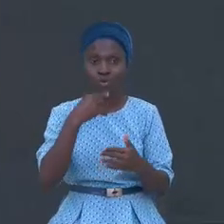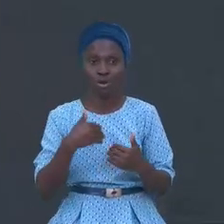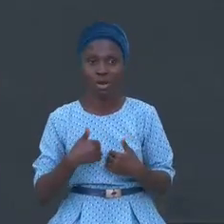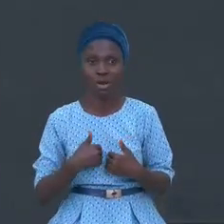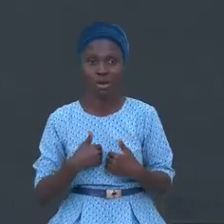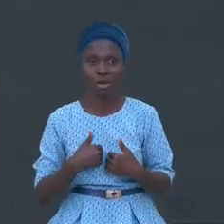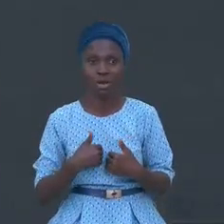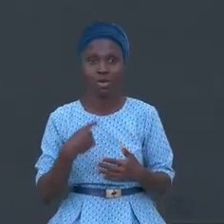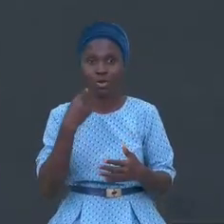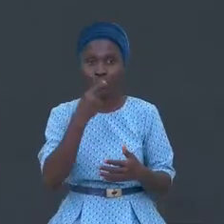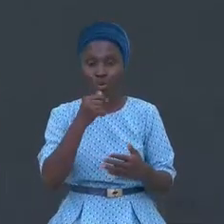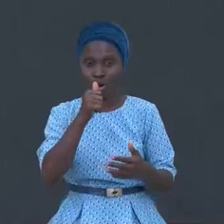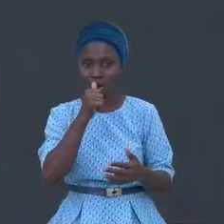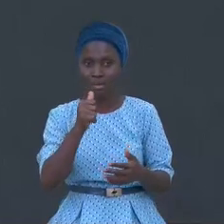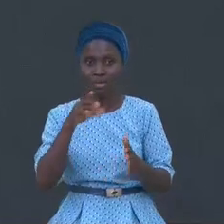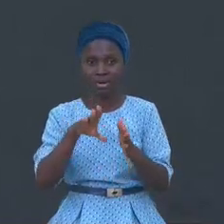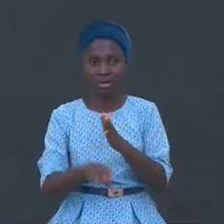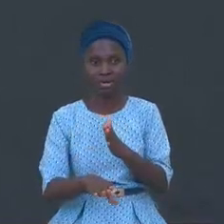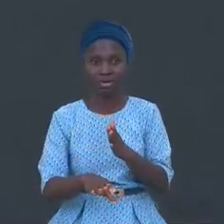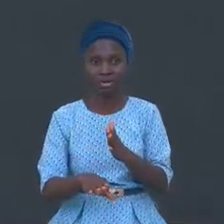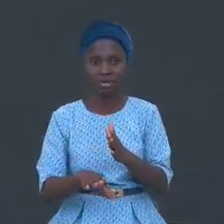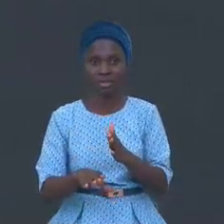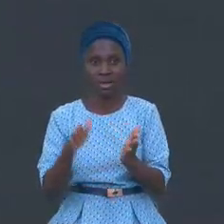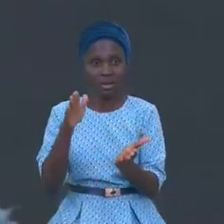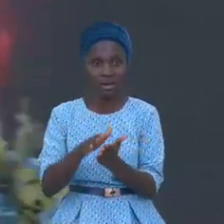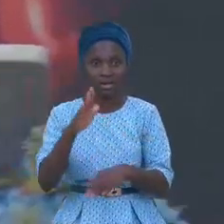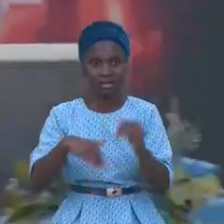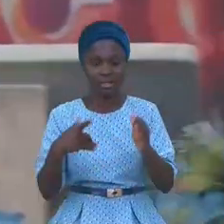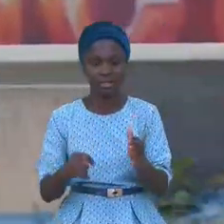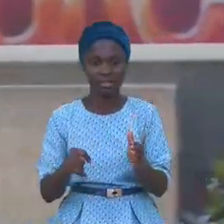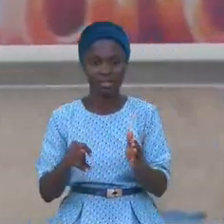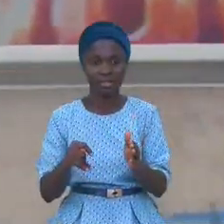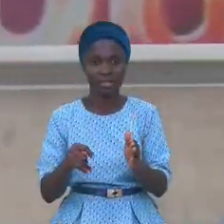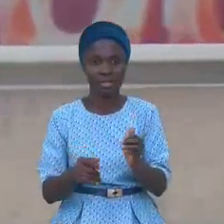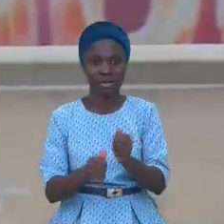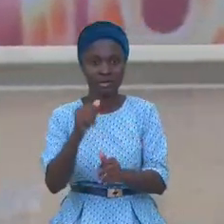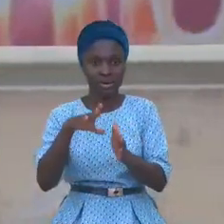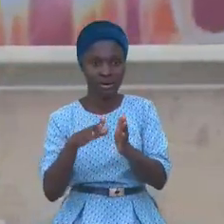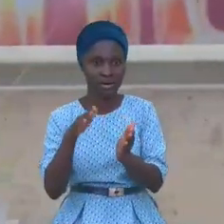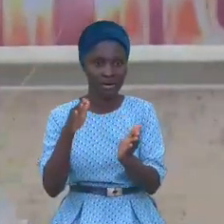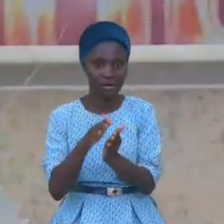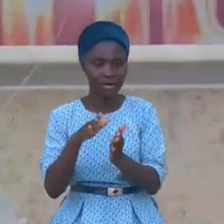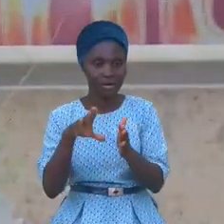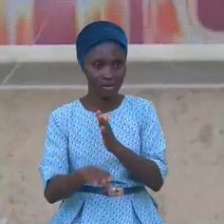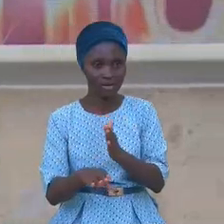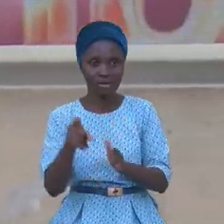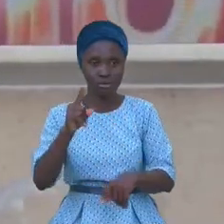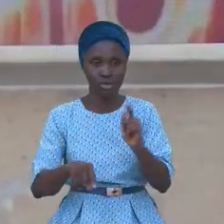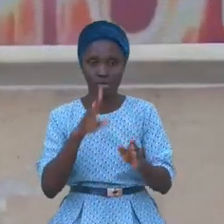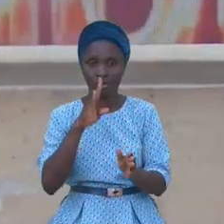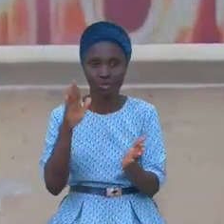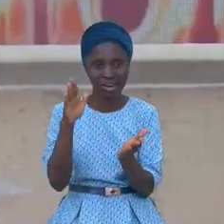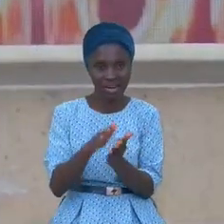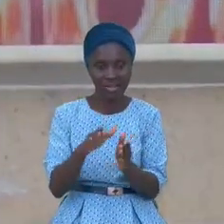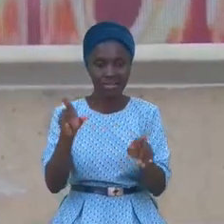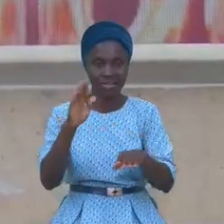le moindre de tous les saints, de tous les saints, tu ne pouvais pas être moins que ça,